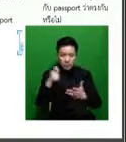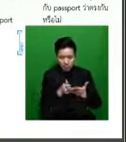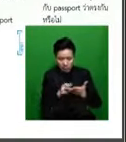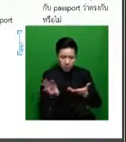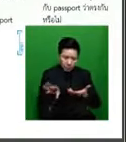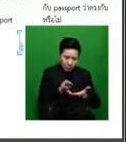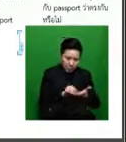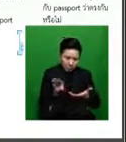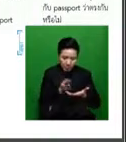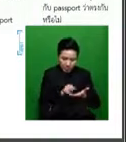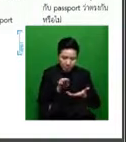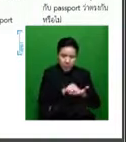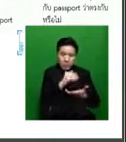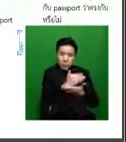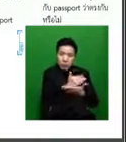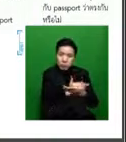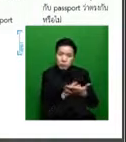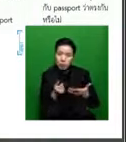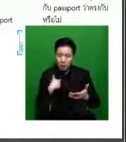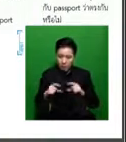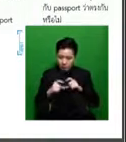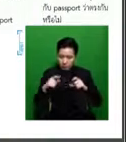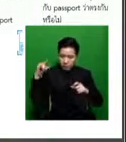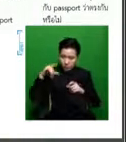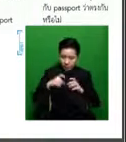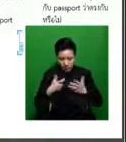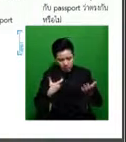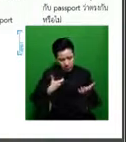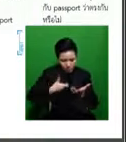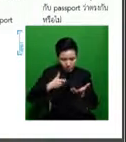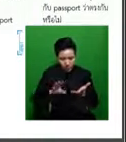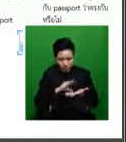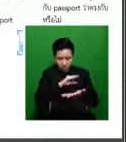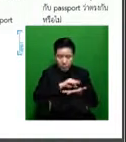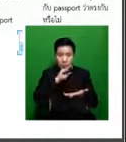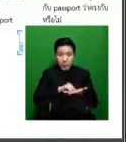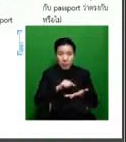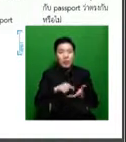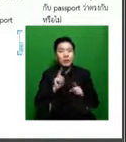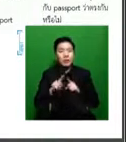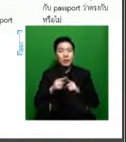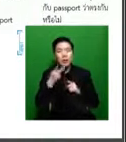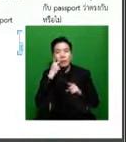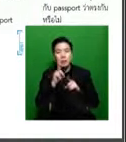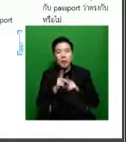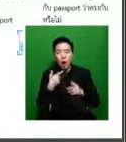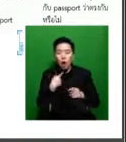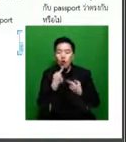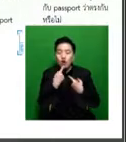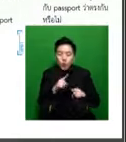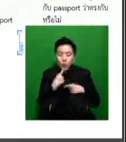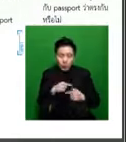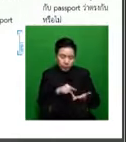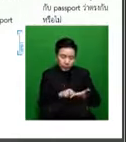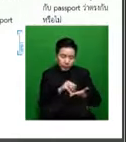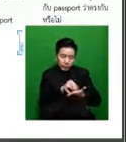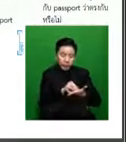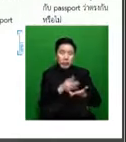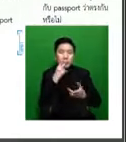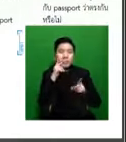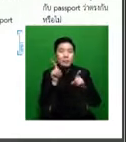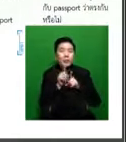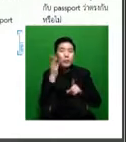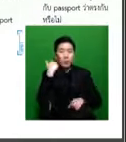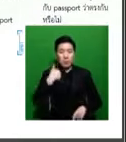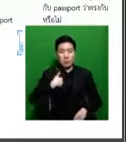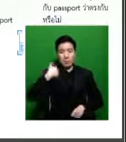ข้อมูลเพื่อบันทึกนะครับรวมถึงเมื่อโหลดเสร็จแล้วเนี่ย ก็จะเป็นลักษณะเป็นการกรอกใบต่อ8สมัยพอสมัย